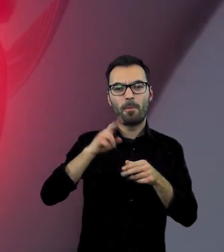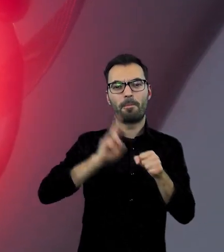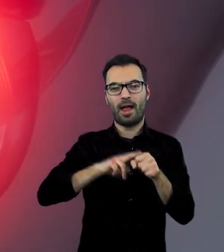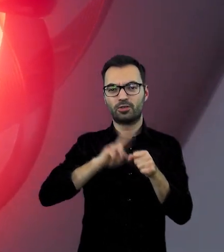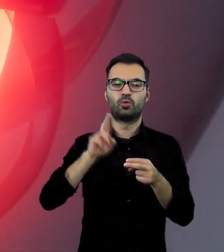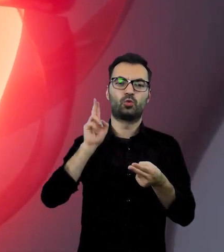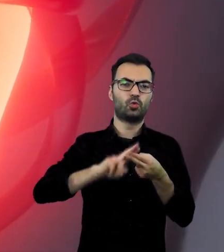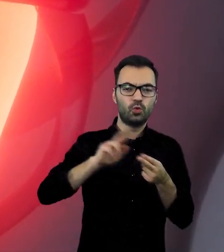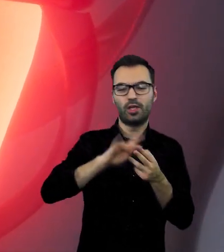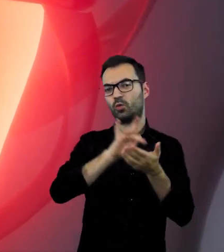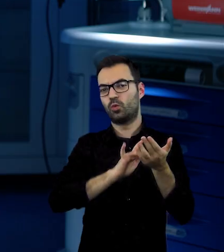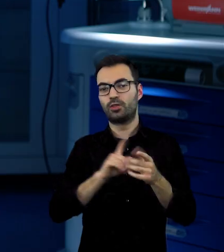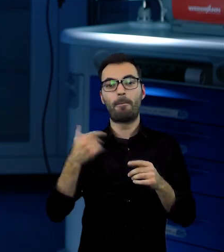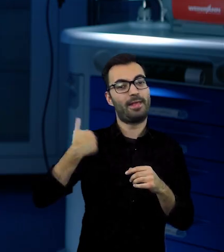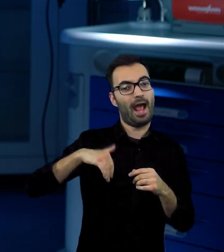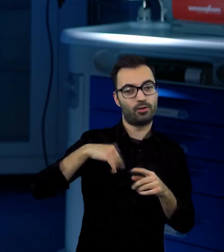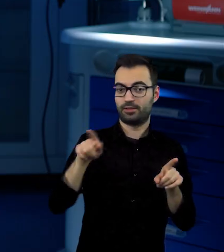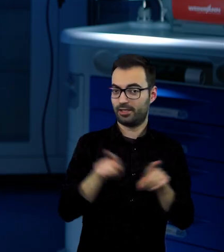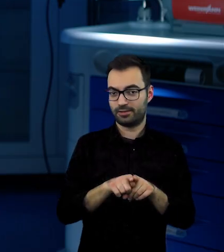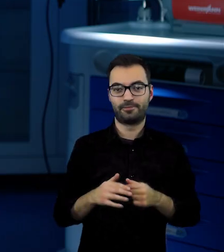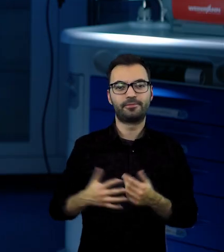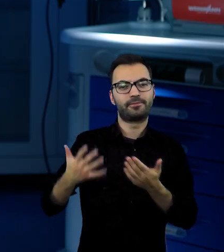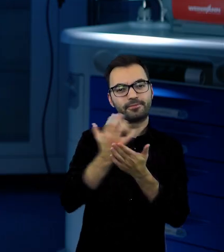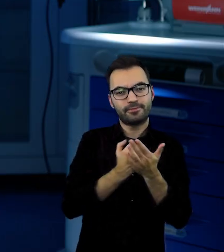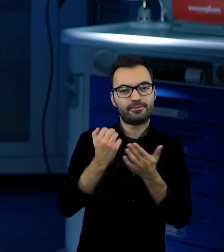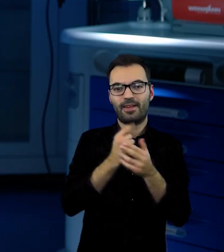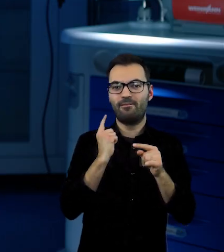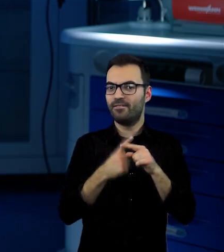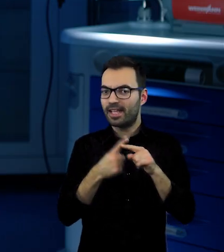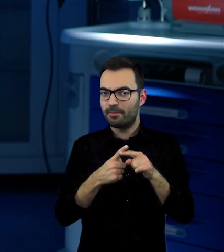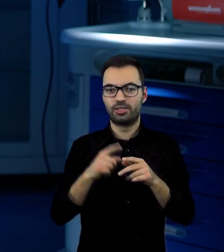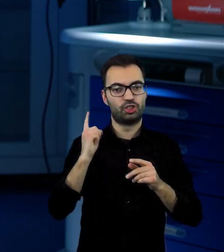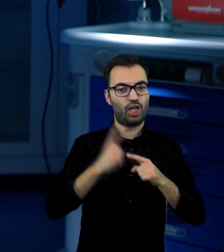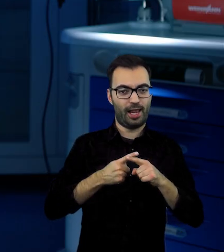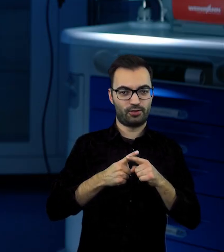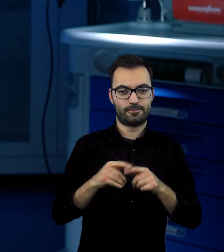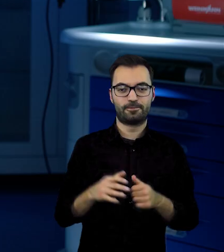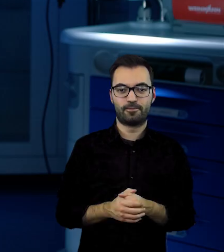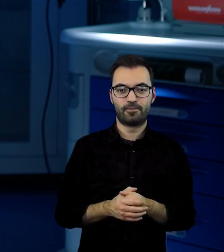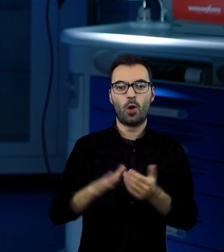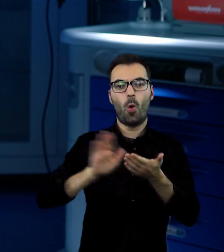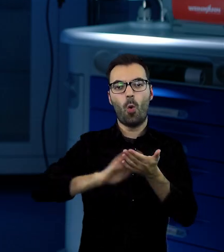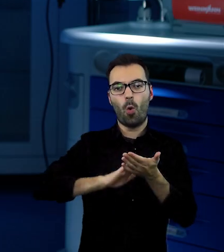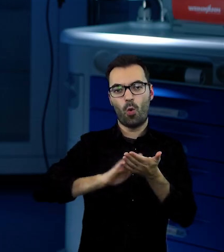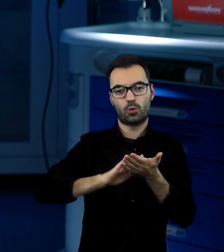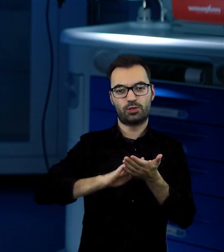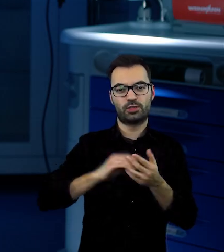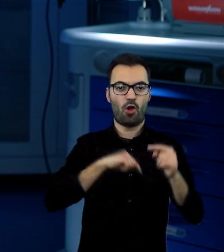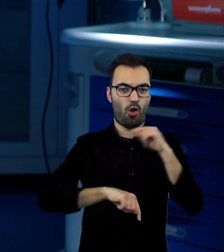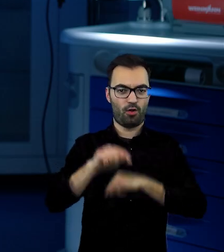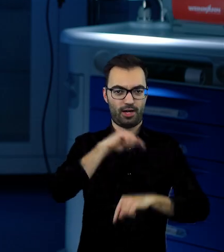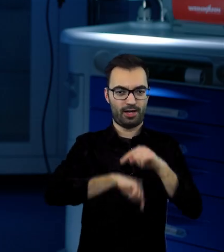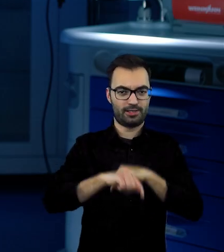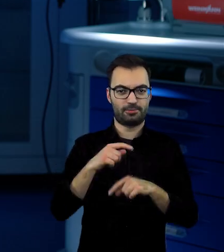i magazynować cukry, tłuszcze i białka. Gromadzi także cenne witaminy i żelazo. Oczyszcza też